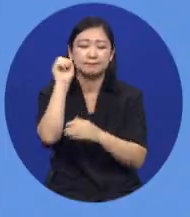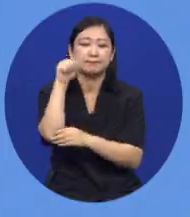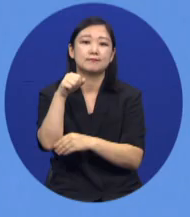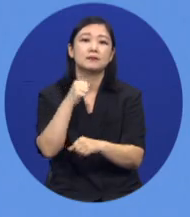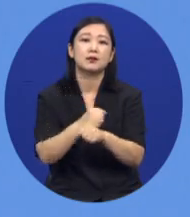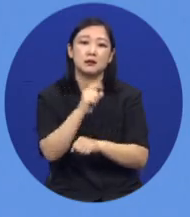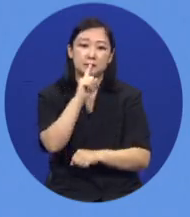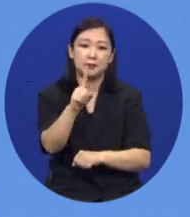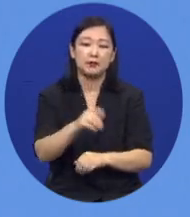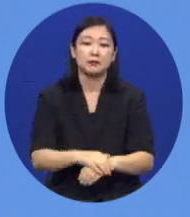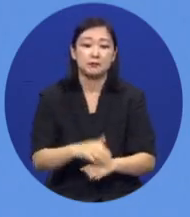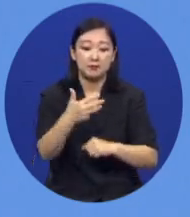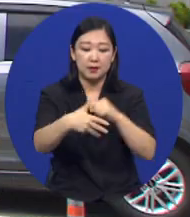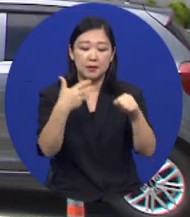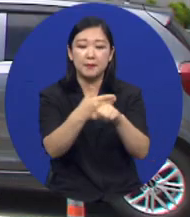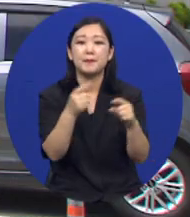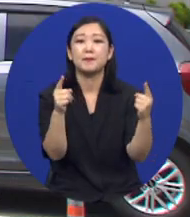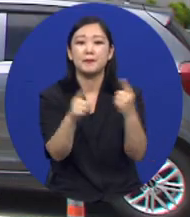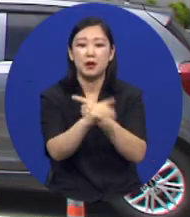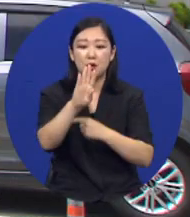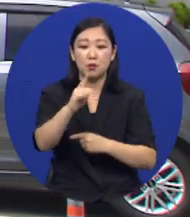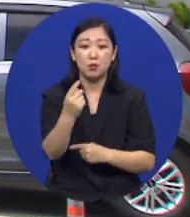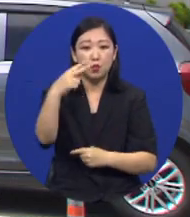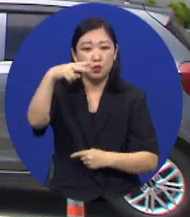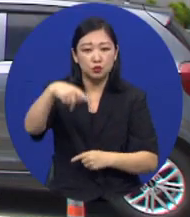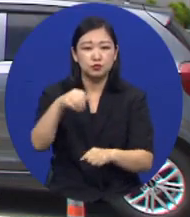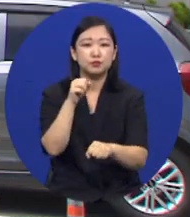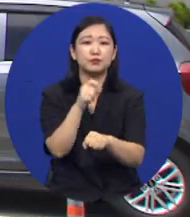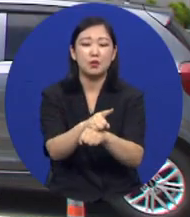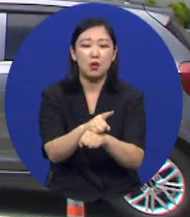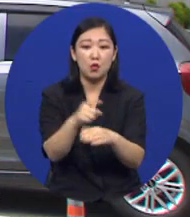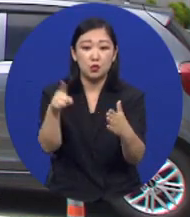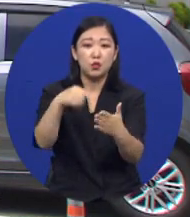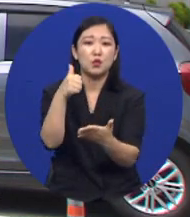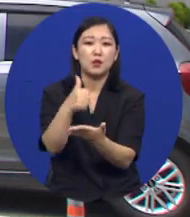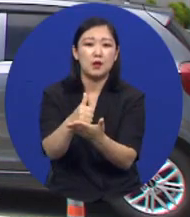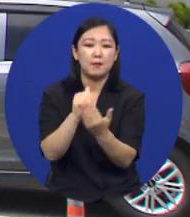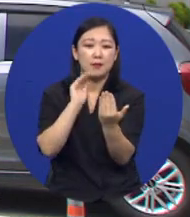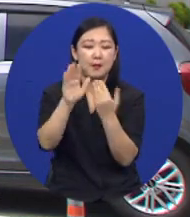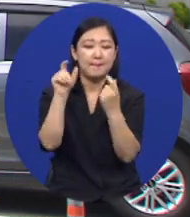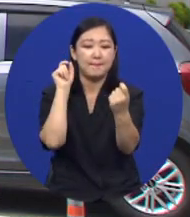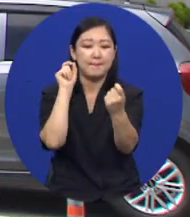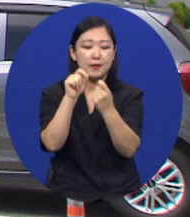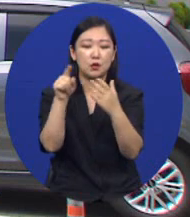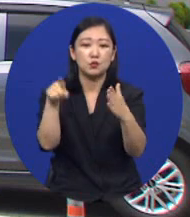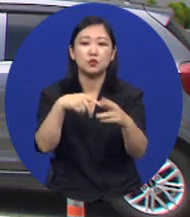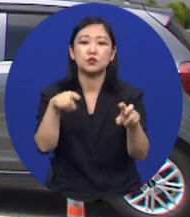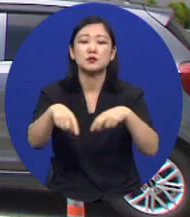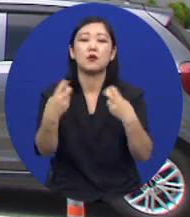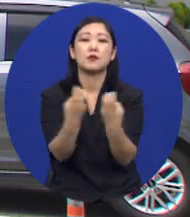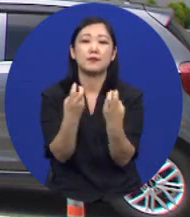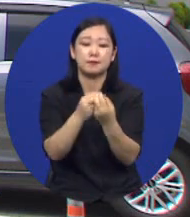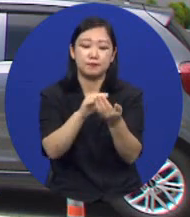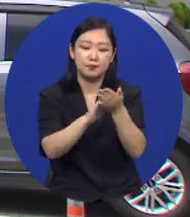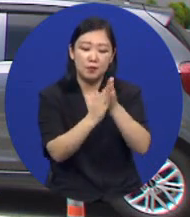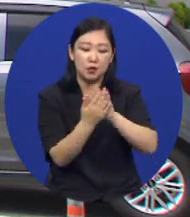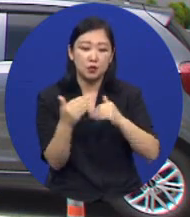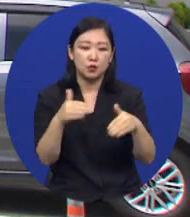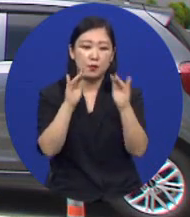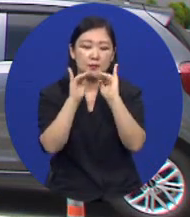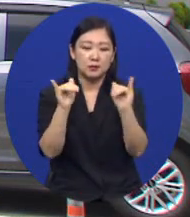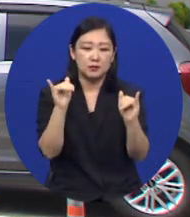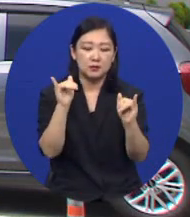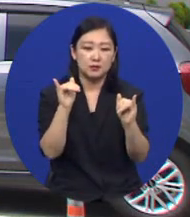밝혔습니다. 8년 만에 바뀐 보수 성향의 제주 교육감. 앞으로 다가올 교육정책의 변화에 도민들의